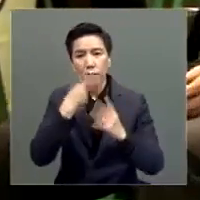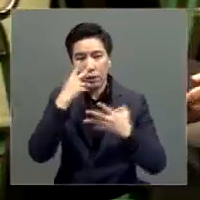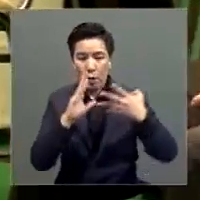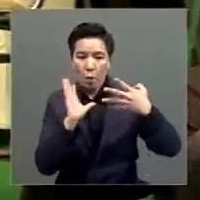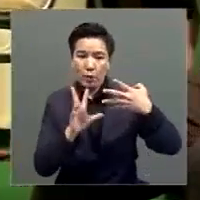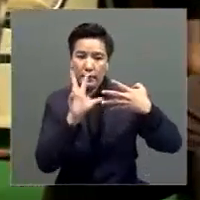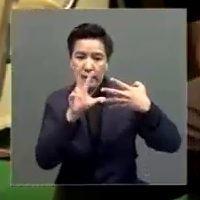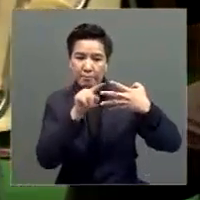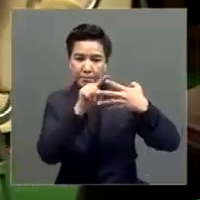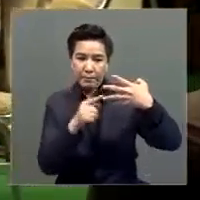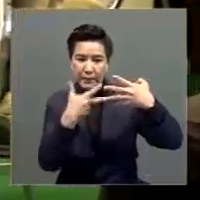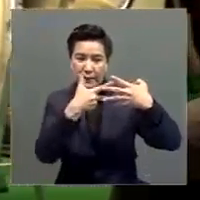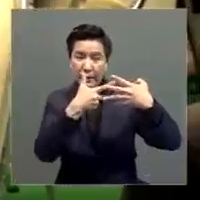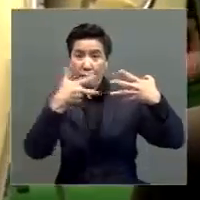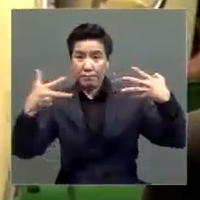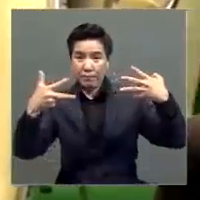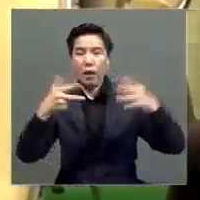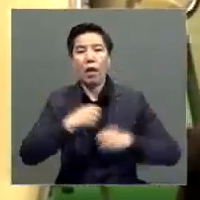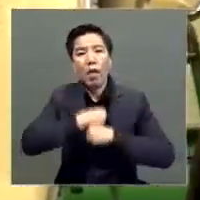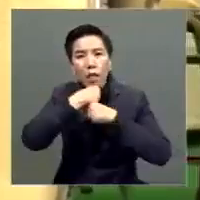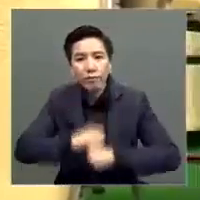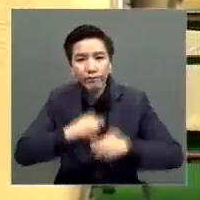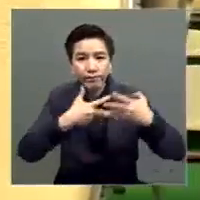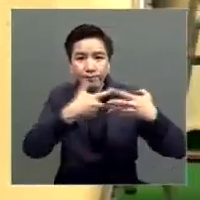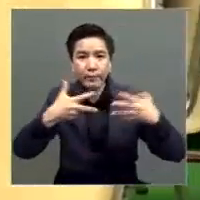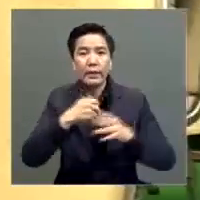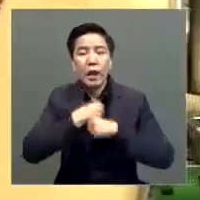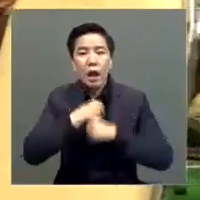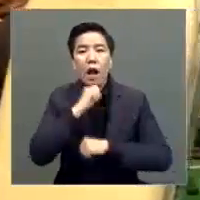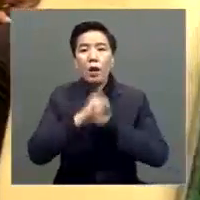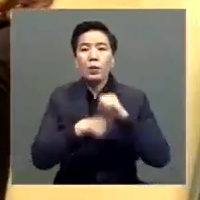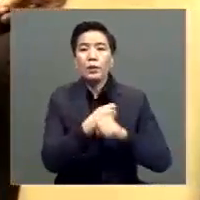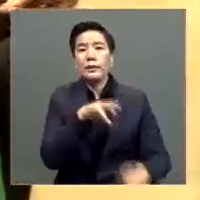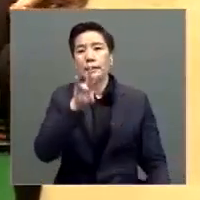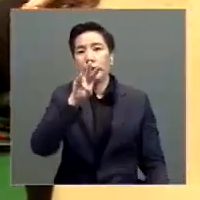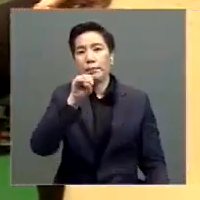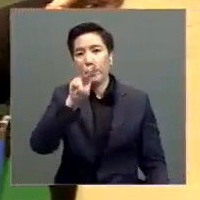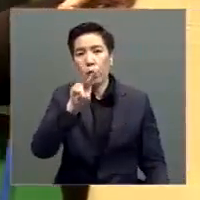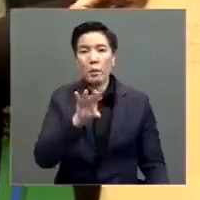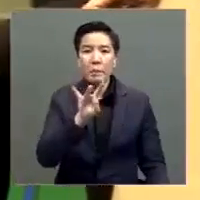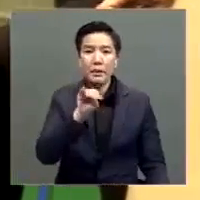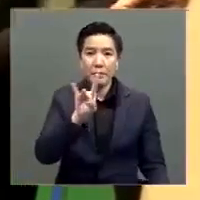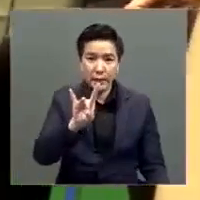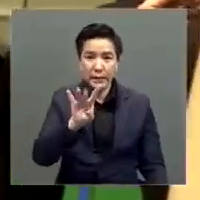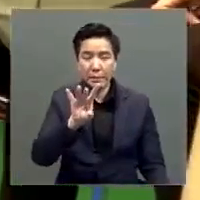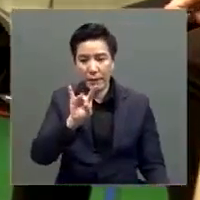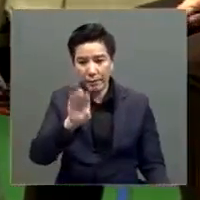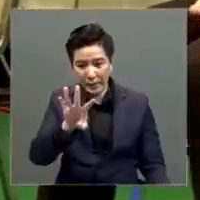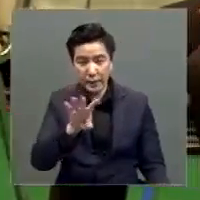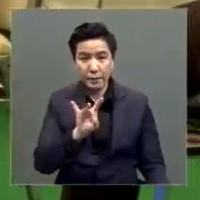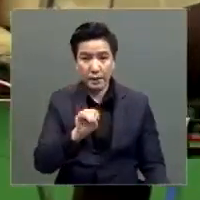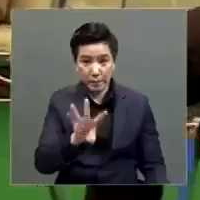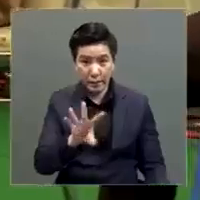ายใน4รายสูงอายุทั้งสิ้นนะครับ72 84 84ราย